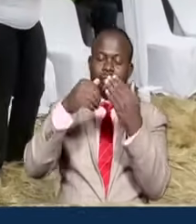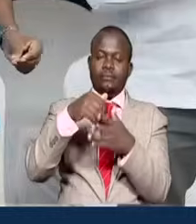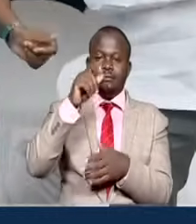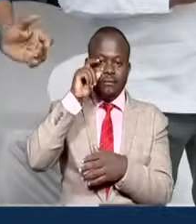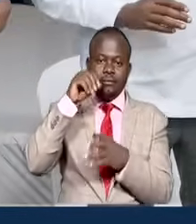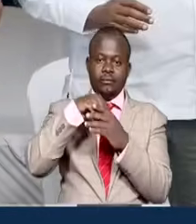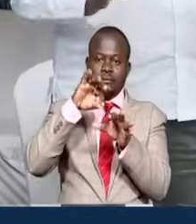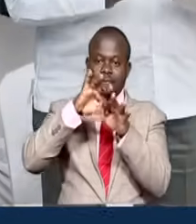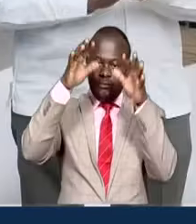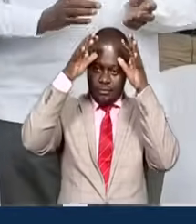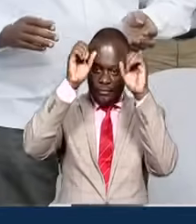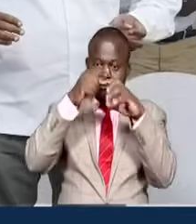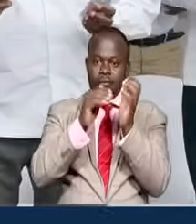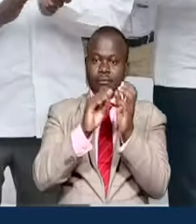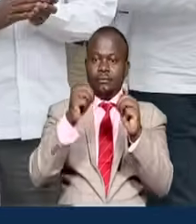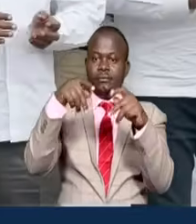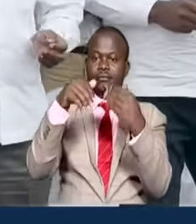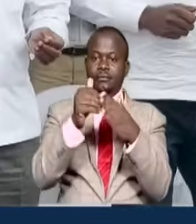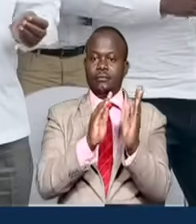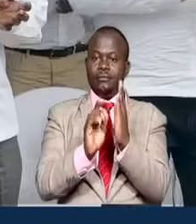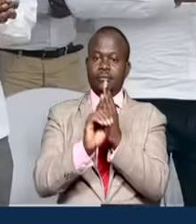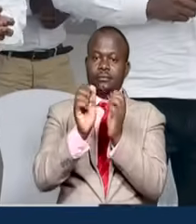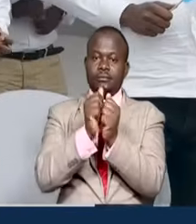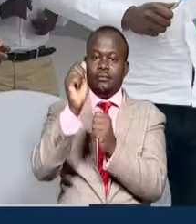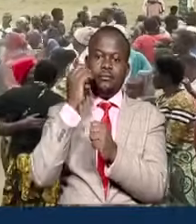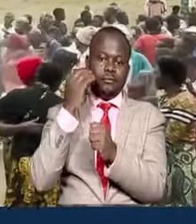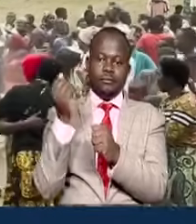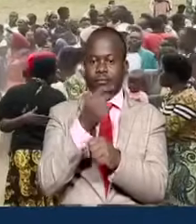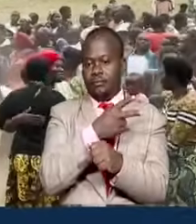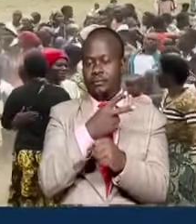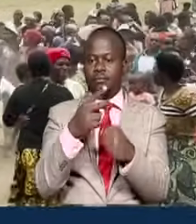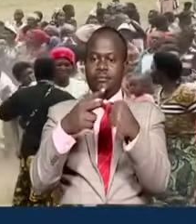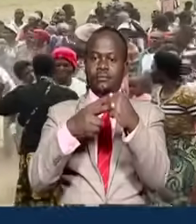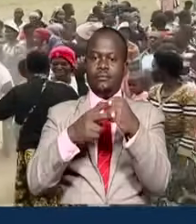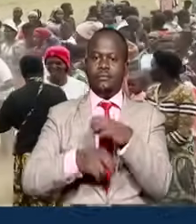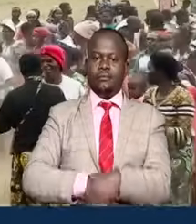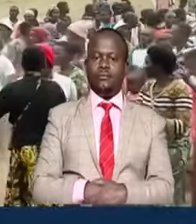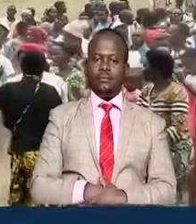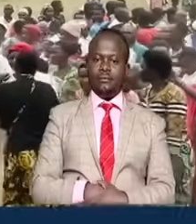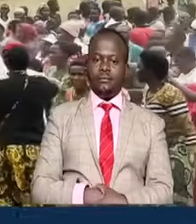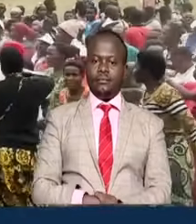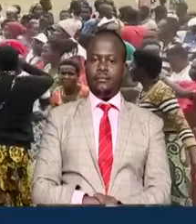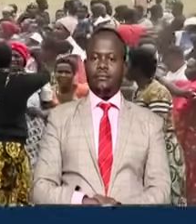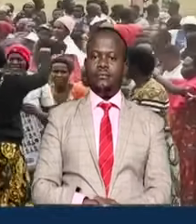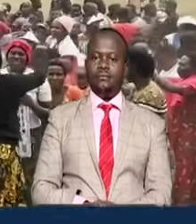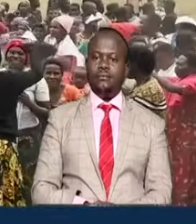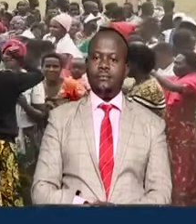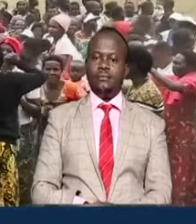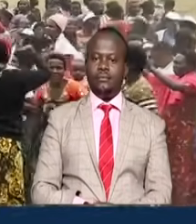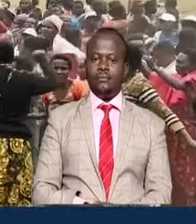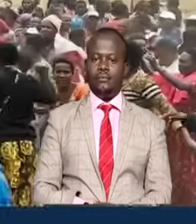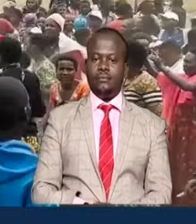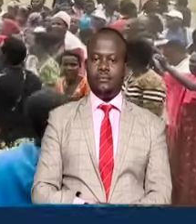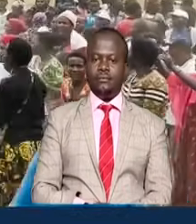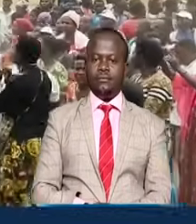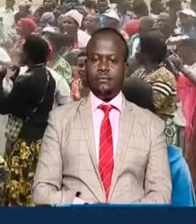y'umukuru w'igihugu ndetse n'ay'abadepite ateganyijwe tariki 15 Nyakanga. Adam Kwizera, Televiziyo Rwanda, mu ntara